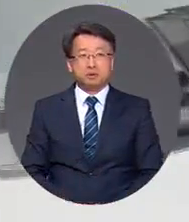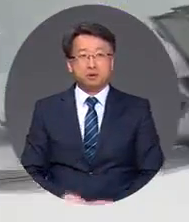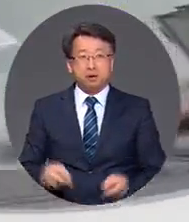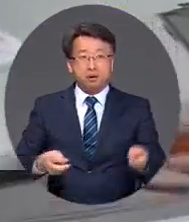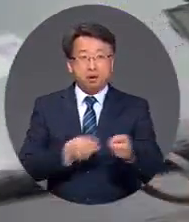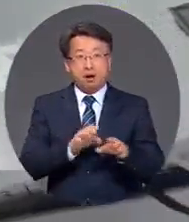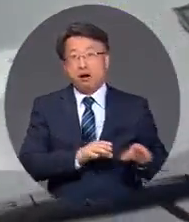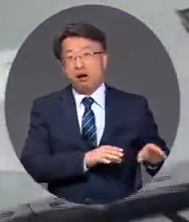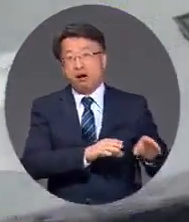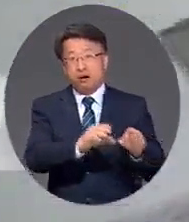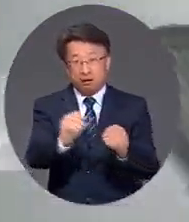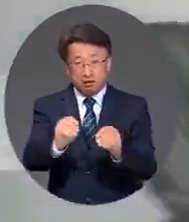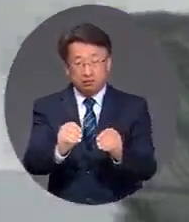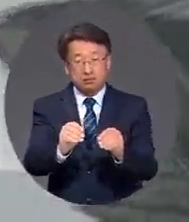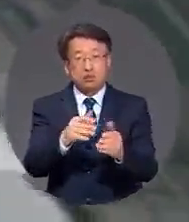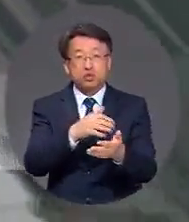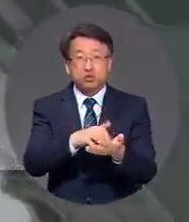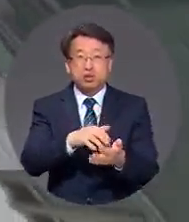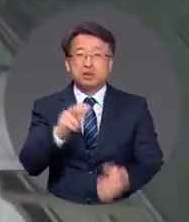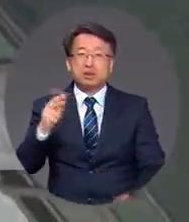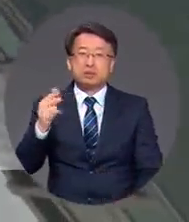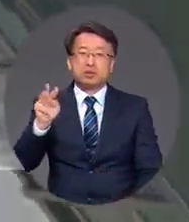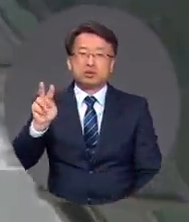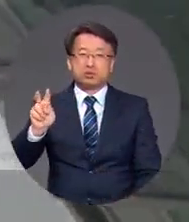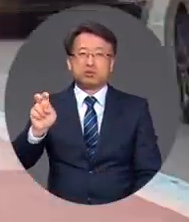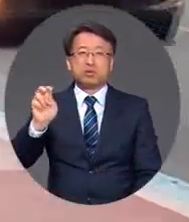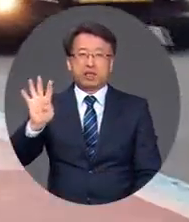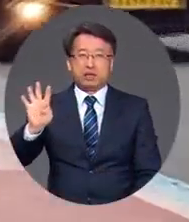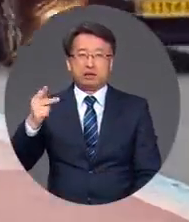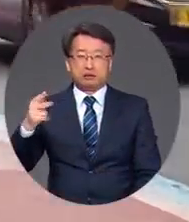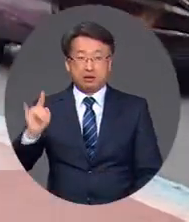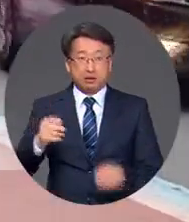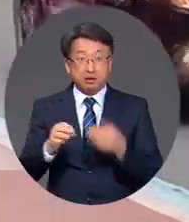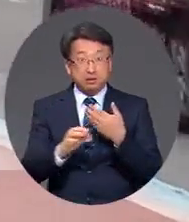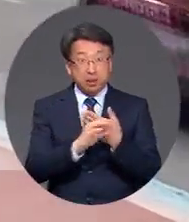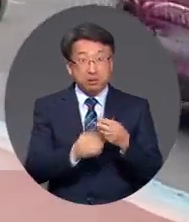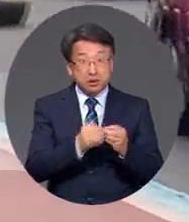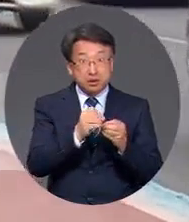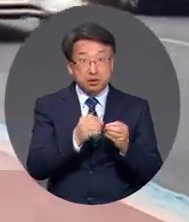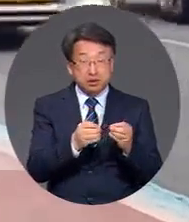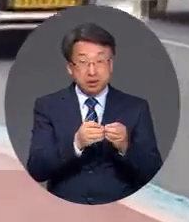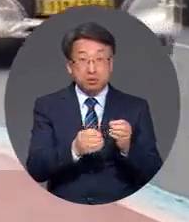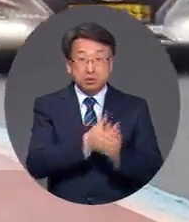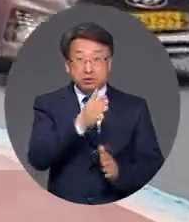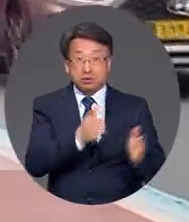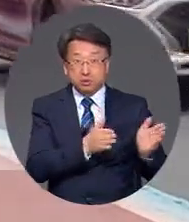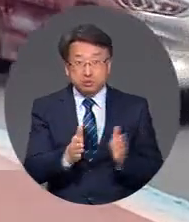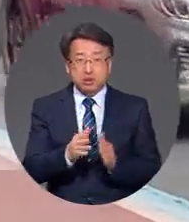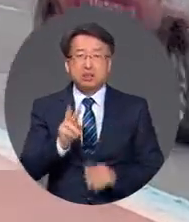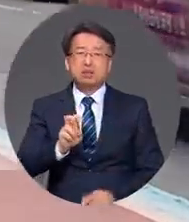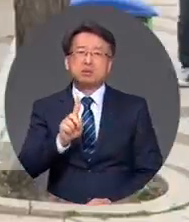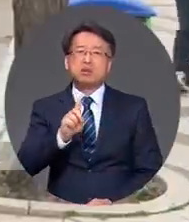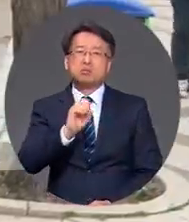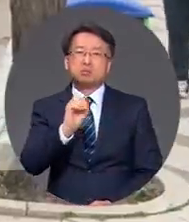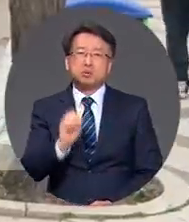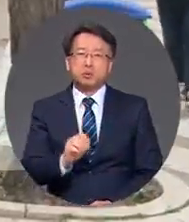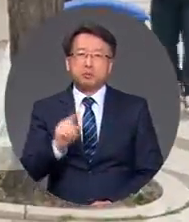운행을 멈춘 시내버스는 724대인데 창원시가 투입한 임시버스는 21%에